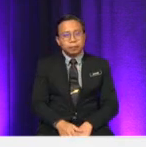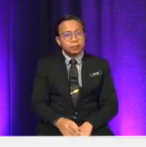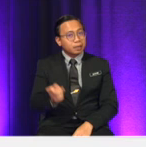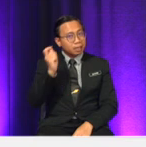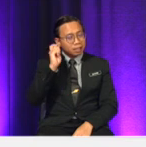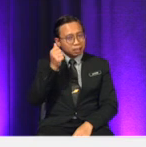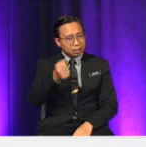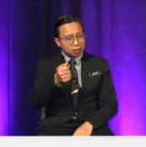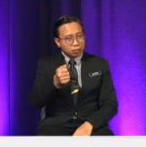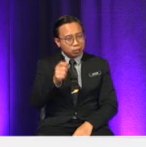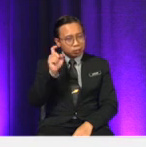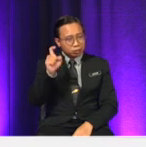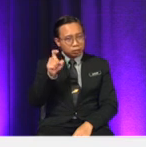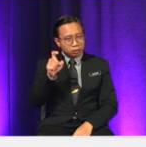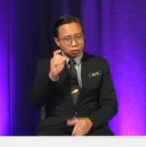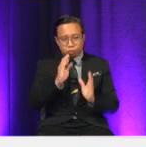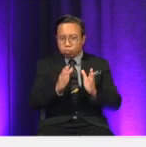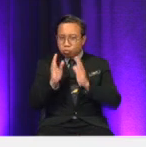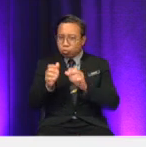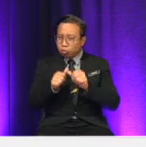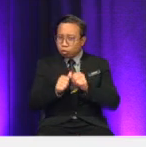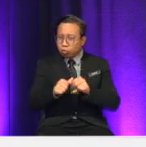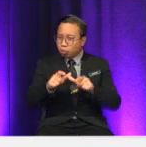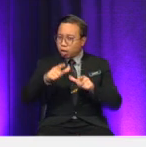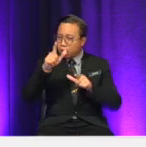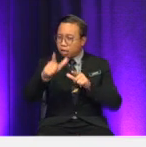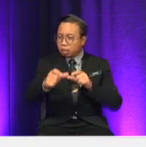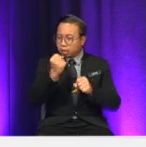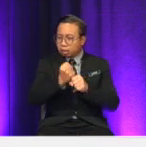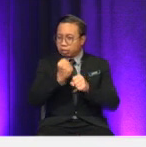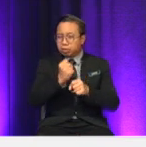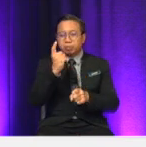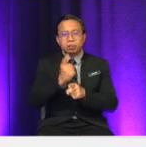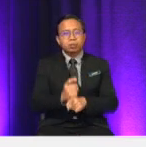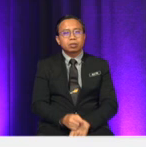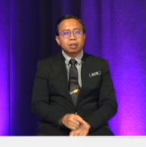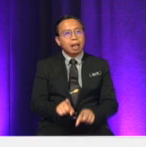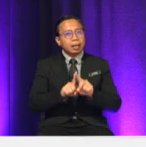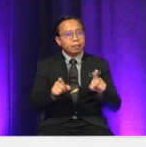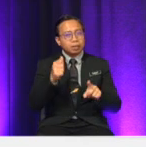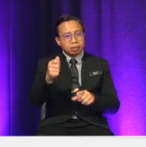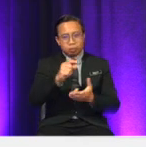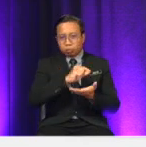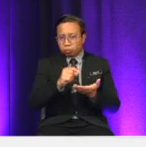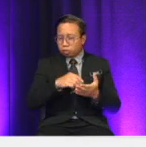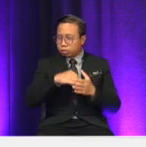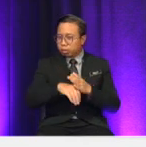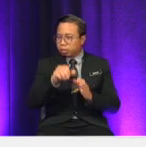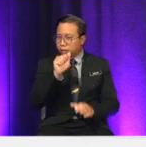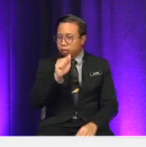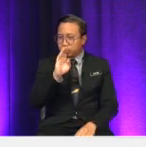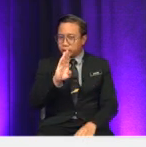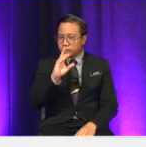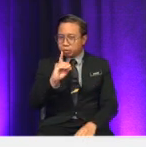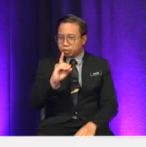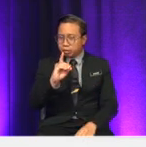kamu kena juga menyusun mengikut langkah kerja yang betul, tapi kamu tulis dalam bentuk A, B, C, D